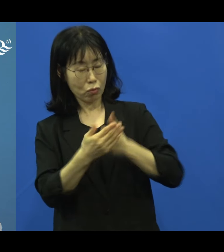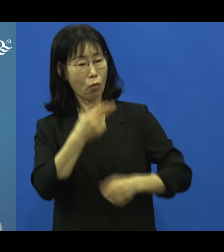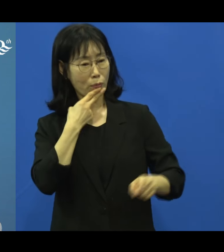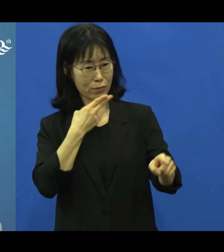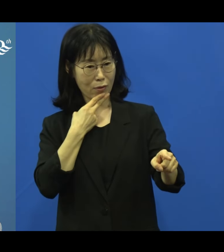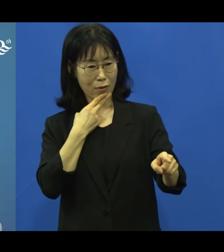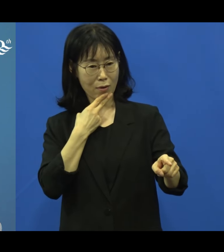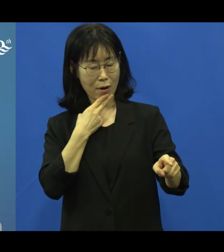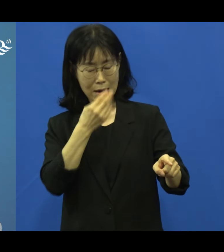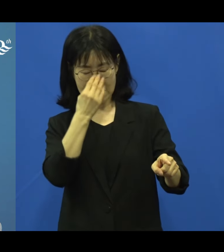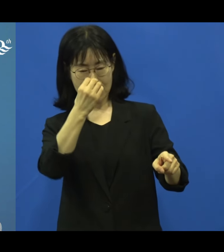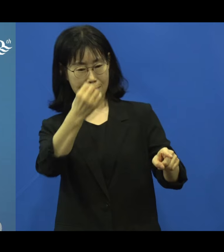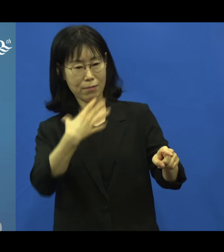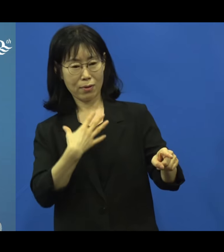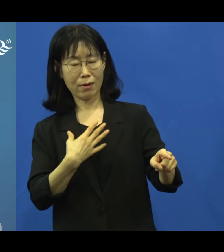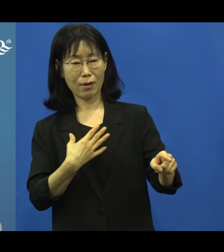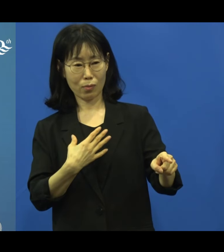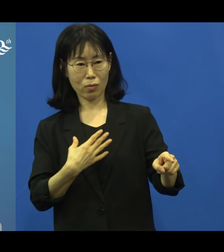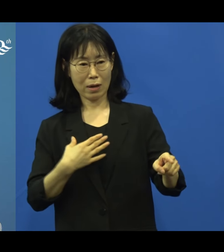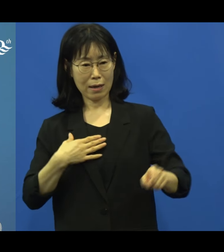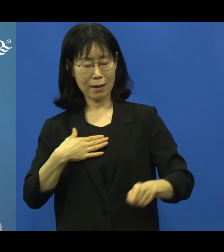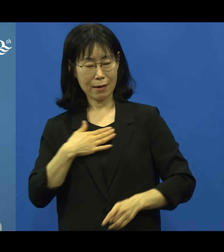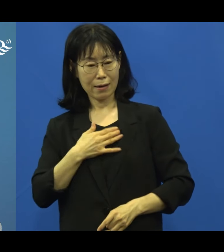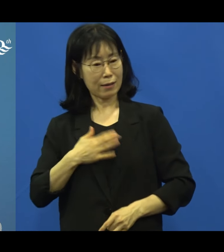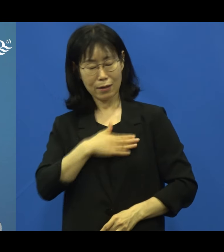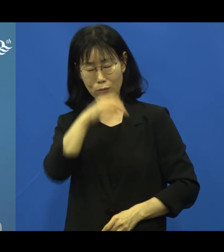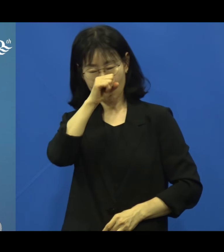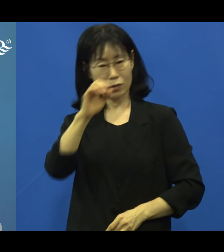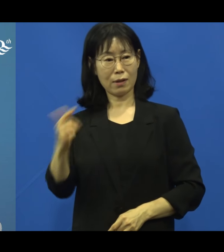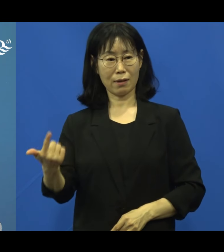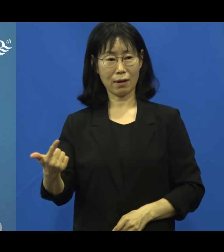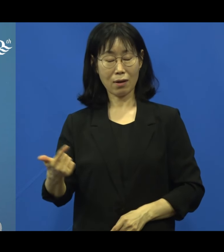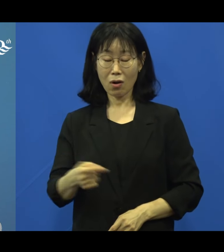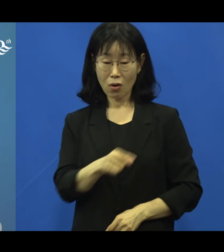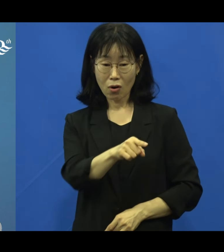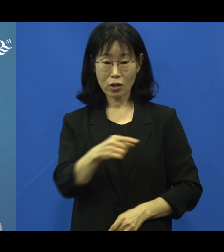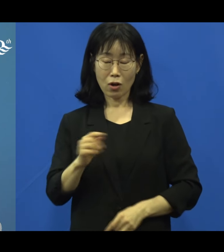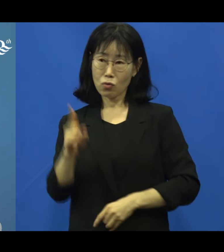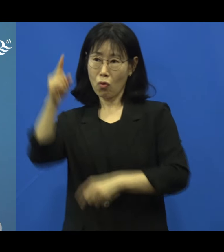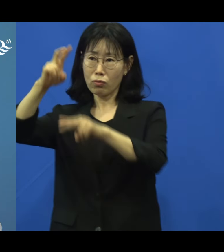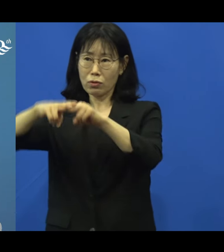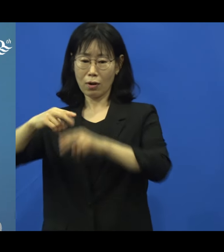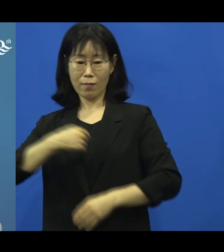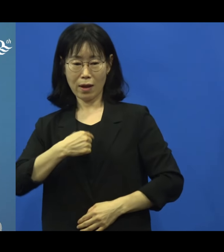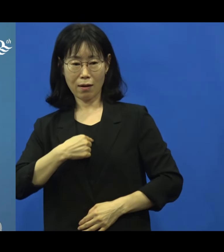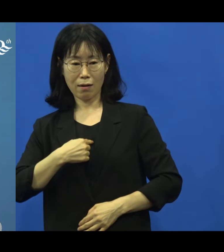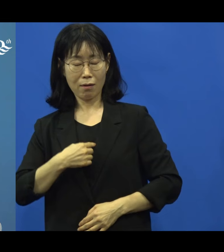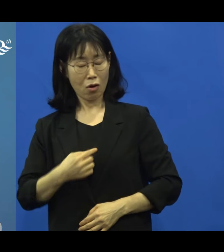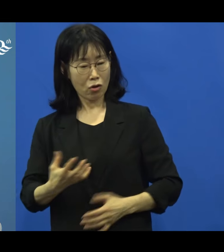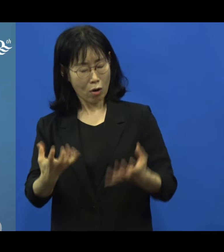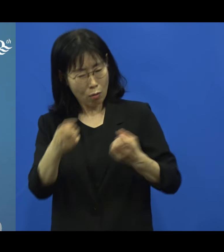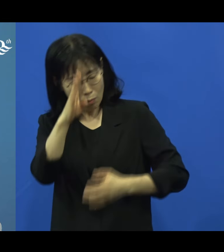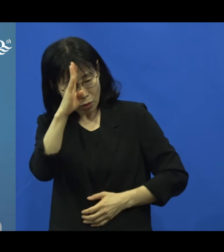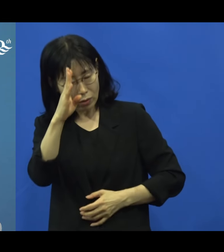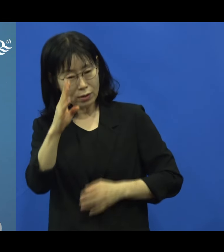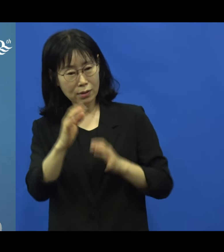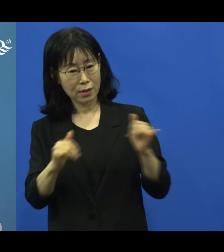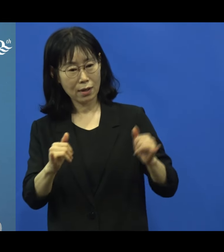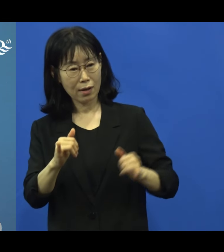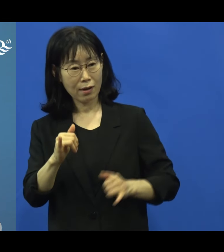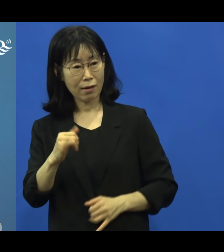그러니까 자신을 아람의 군대 장관으로 대하지 않고 나병 환자로 대하는 것 같은 거죠. 매우 불쾌한 겁니다.